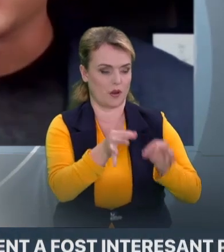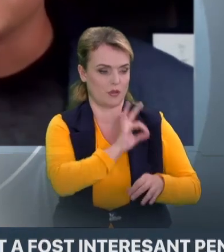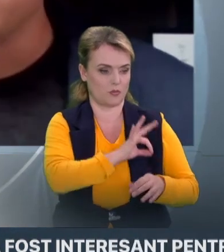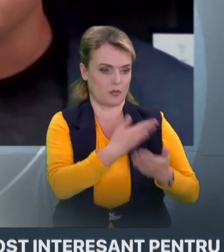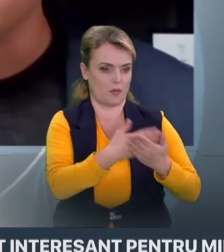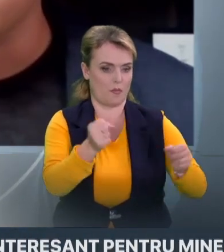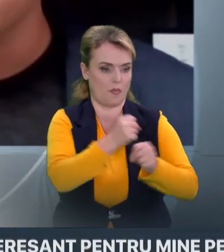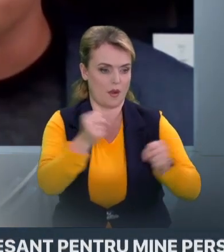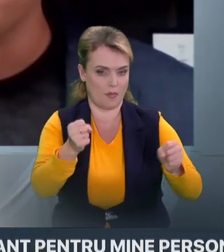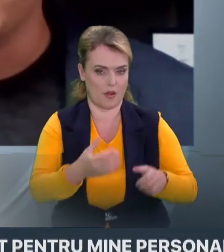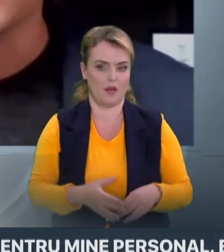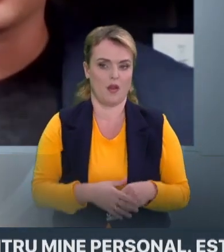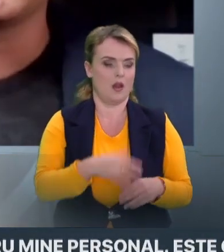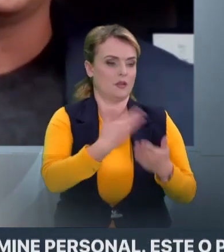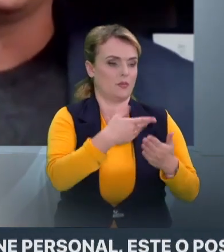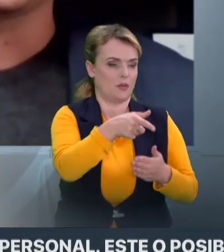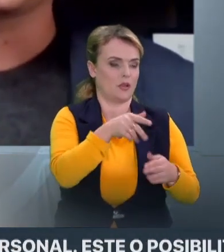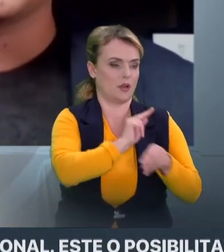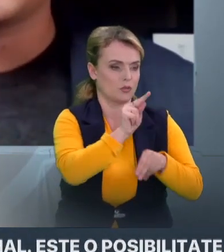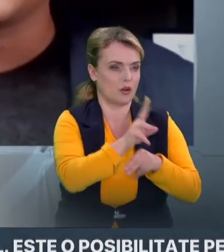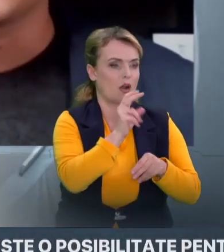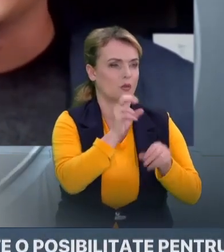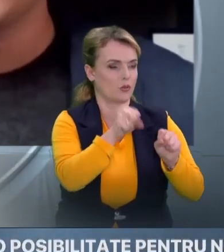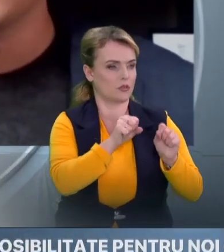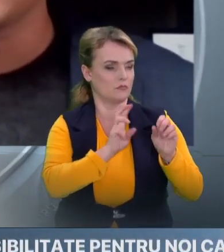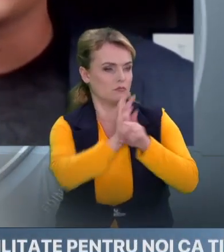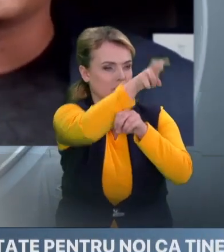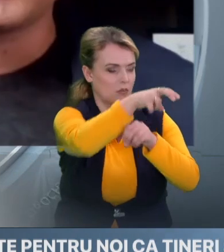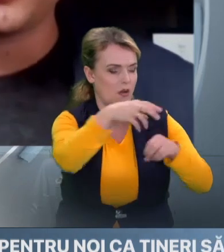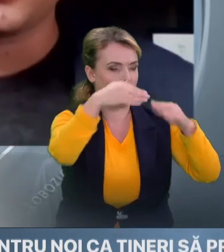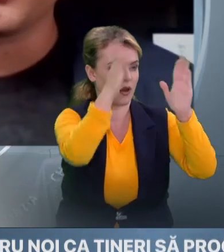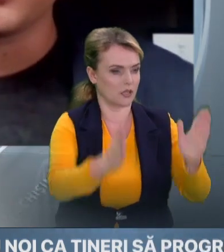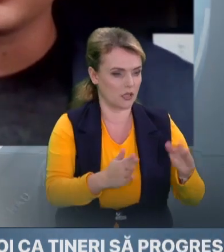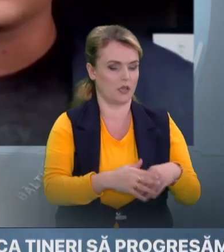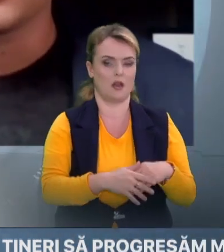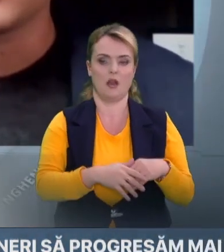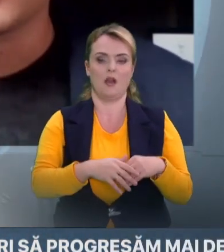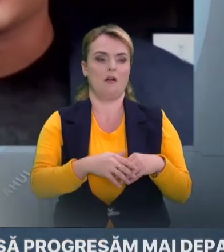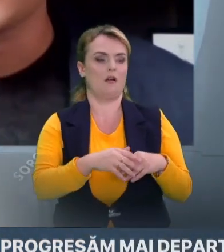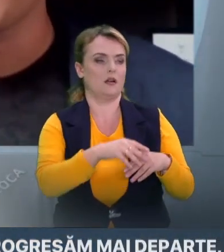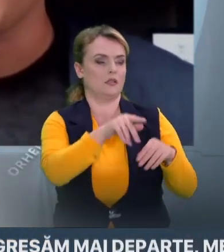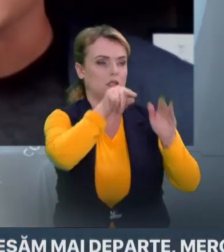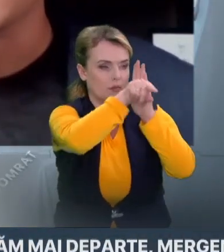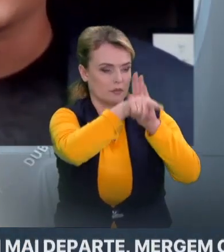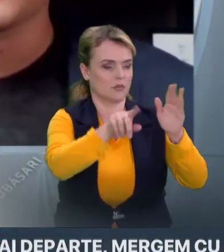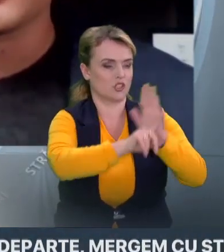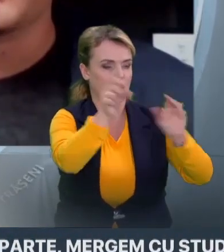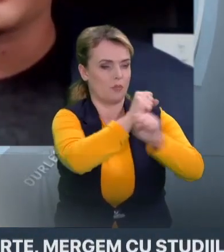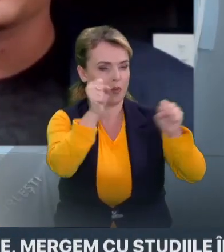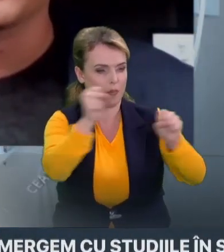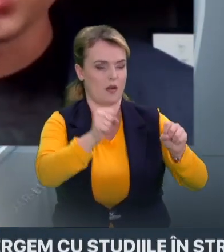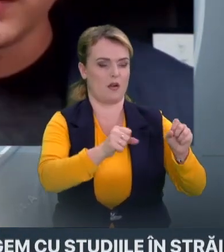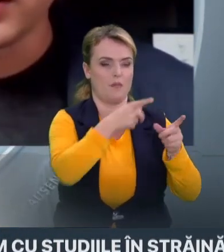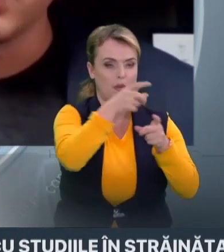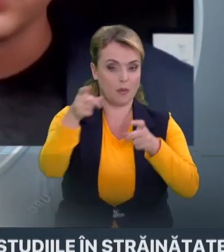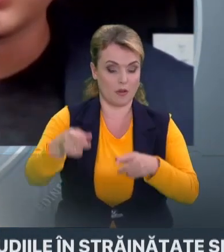putea duce la distrugeri de clădiri publice, ar putea răni oameni din organele de forță sau a crea